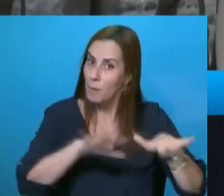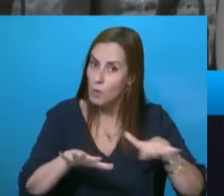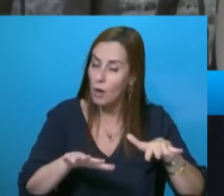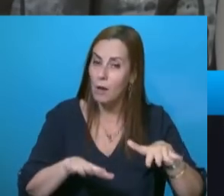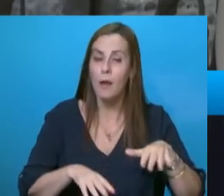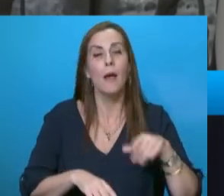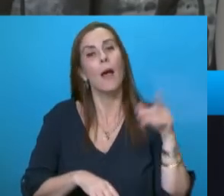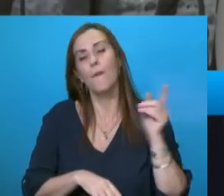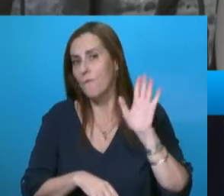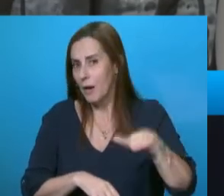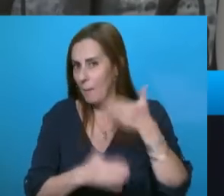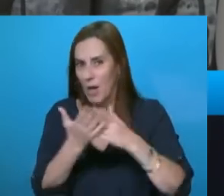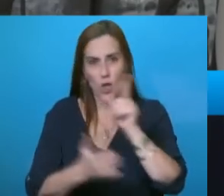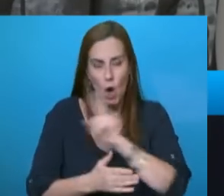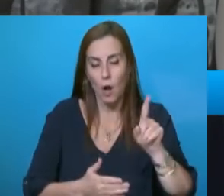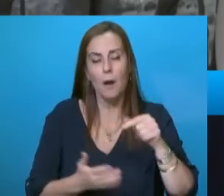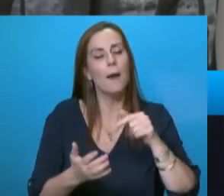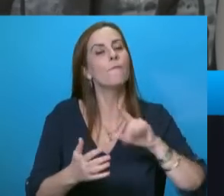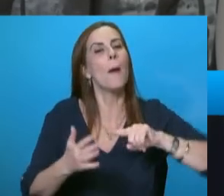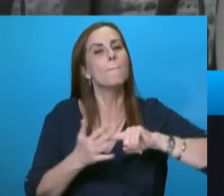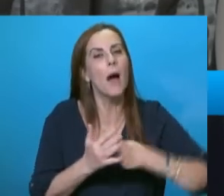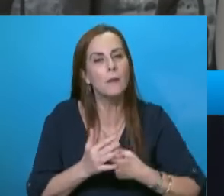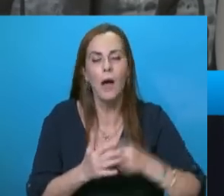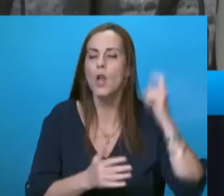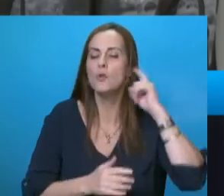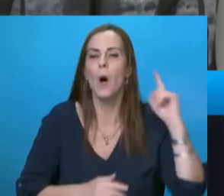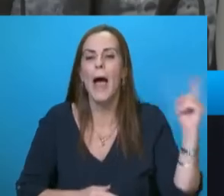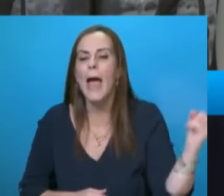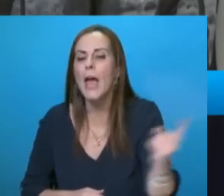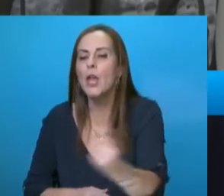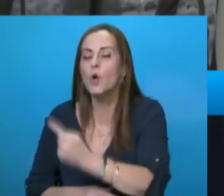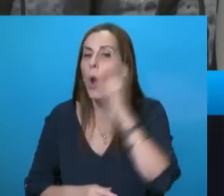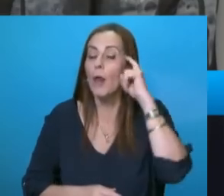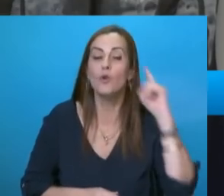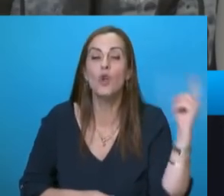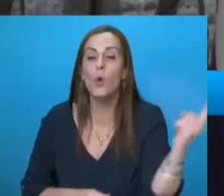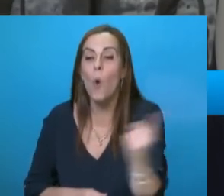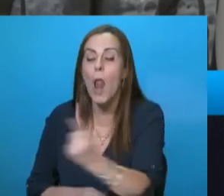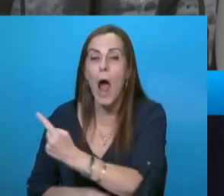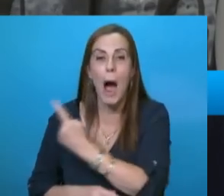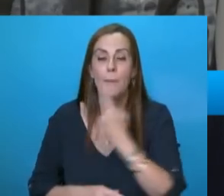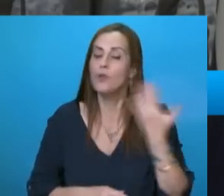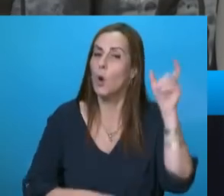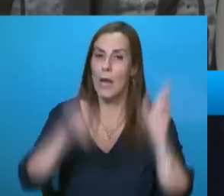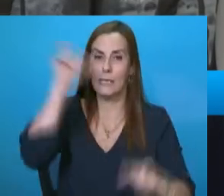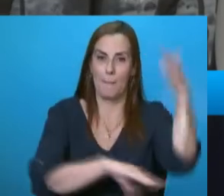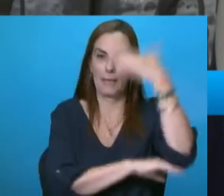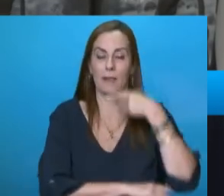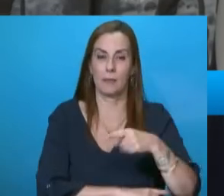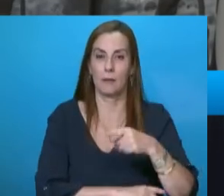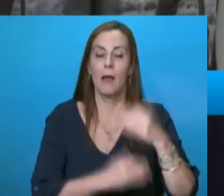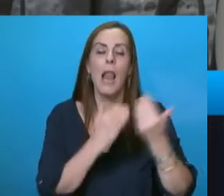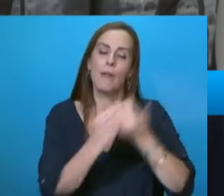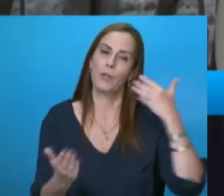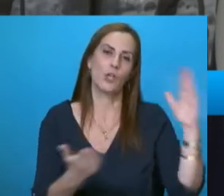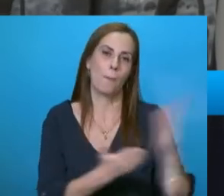ואלו שלא יהיו בה, מתוך מטרה לשמוע את כל המצוקות והדאגות של כל אזרחי ישראל טרם